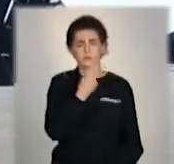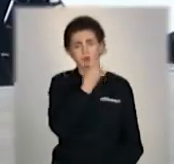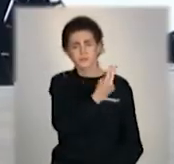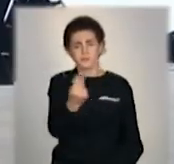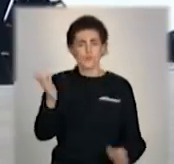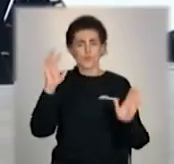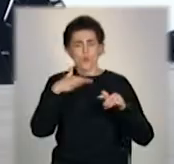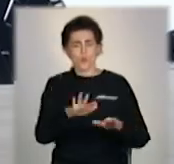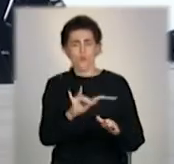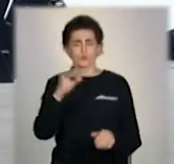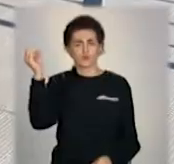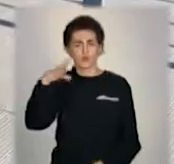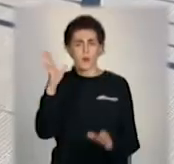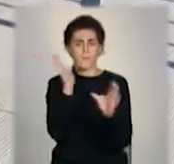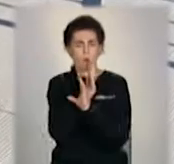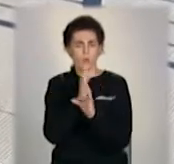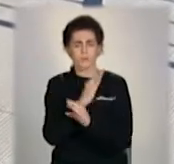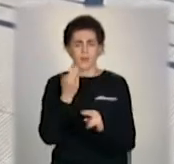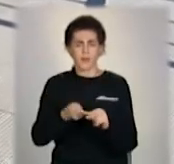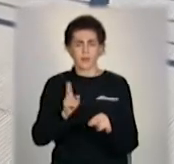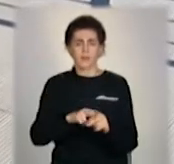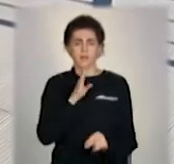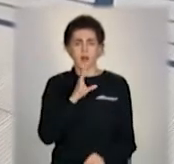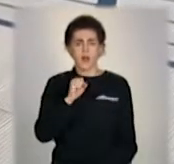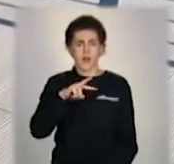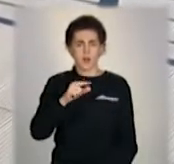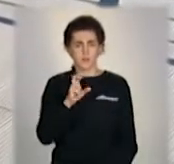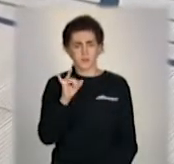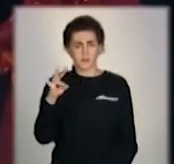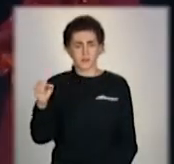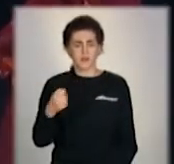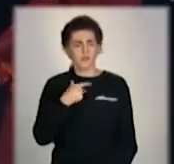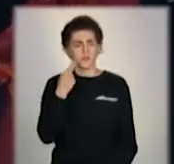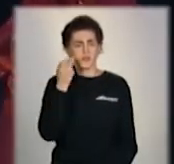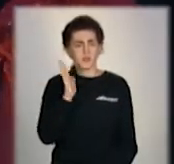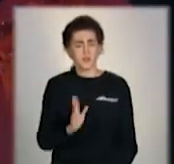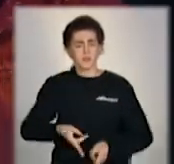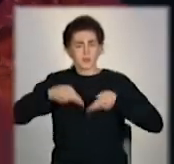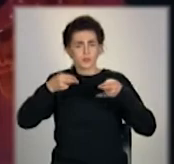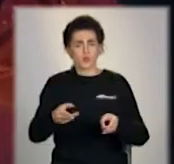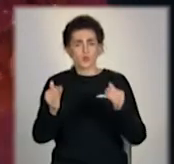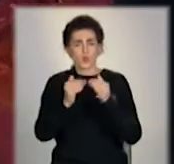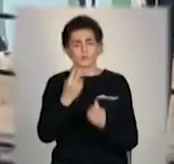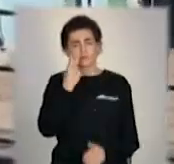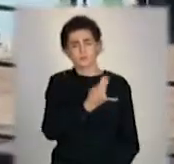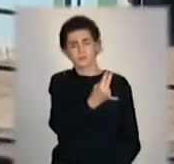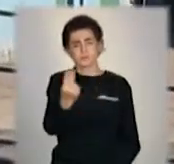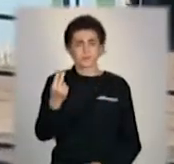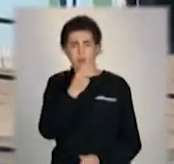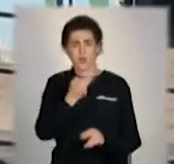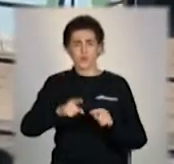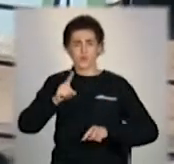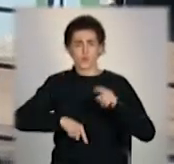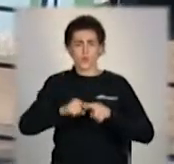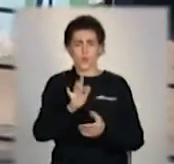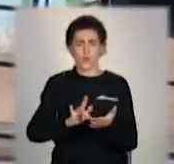та сонячною погодою. Серед них і пані Альбіна. Каже, щоразу, як приїздить додому, бачить, як рідне місто